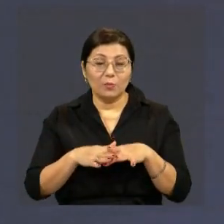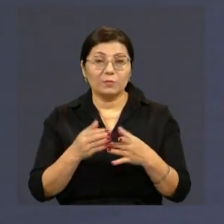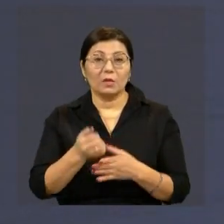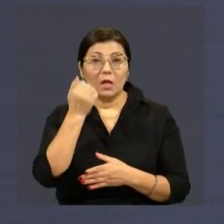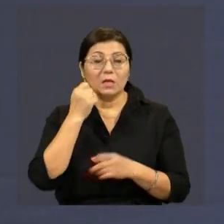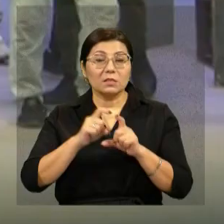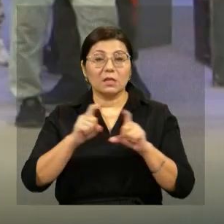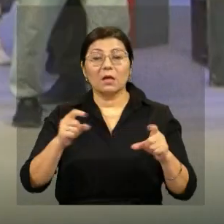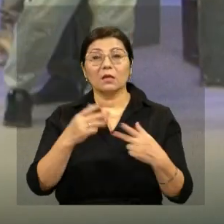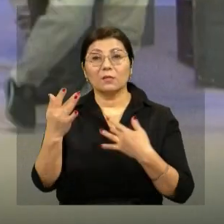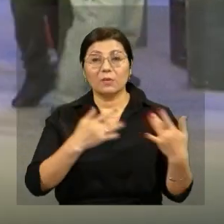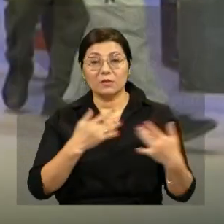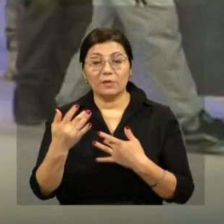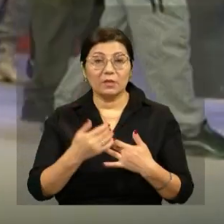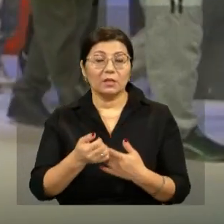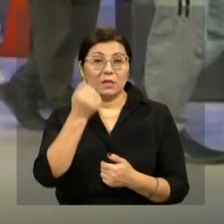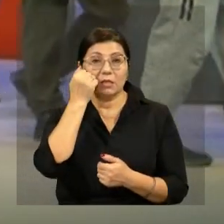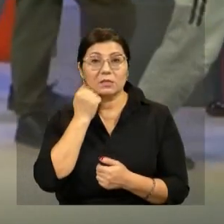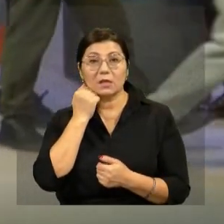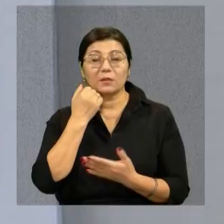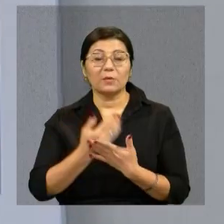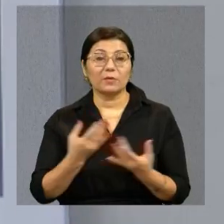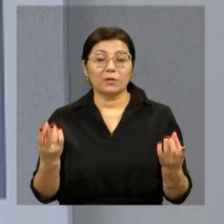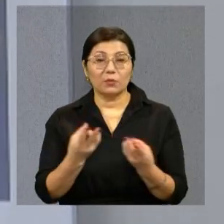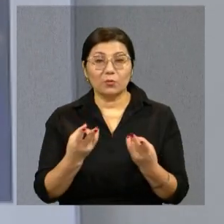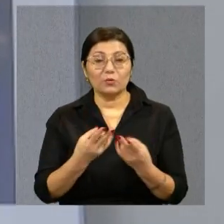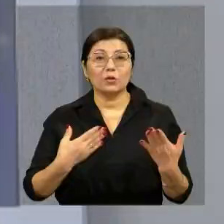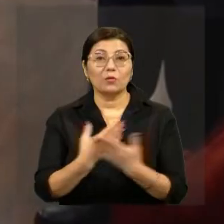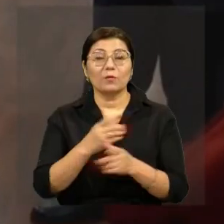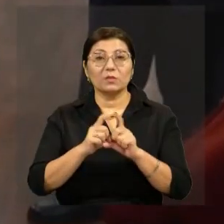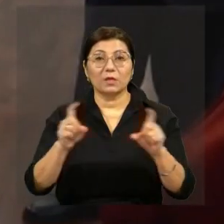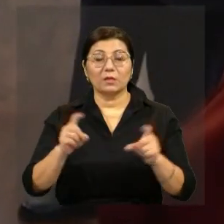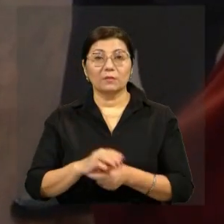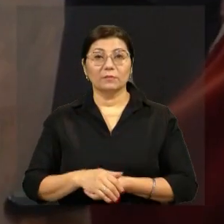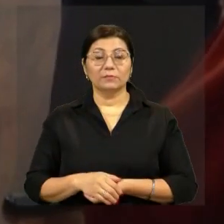заложен в 1944 году, сильно изношен. Требуется современное здание.